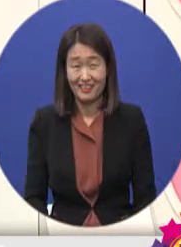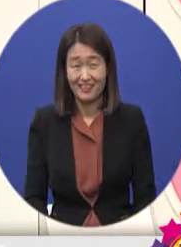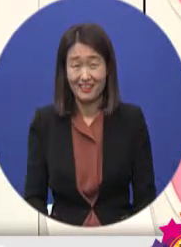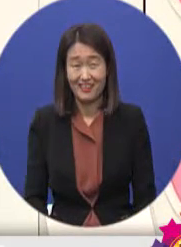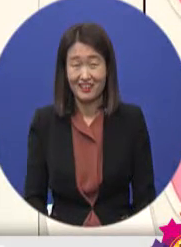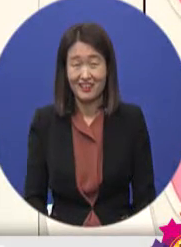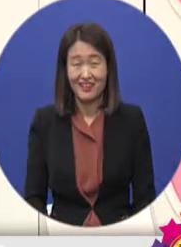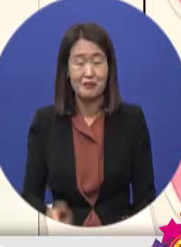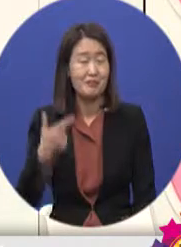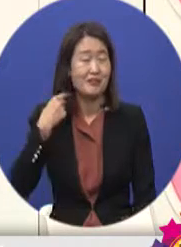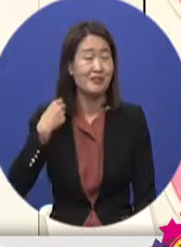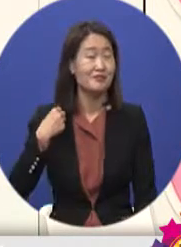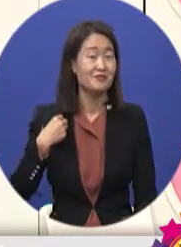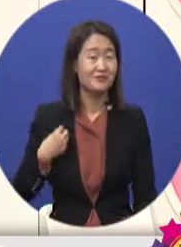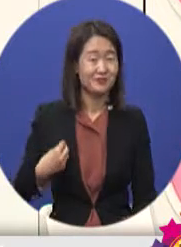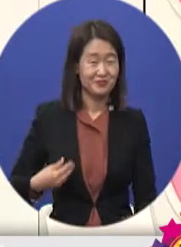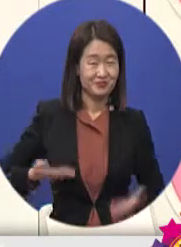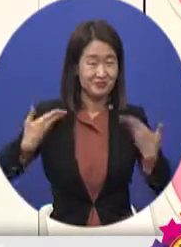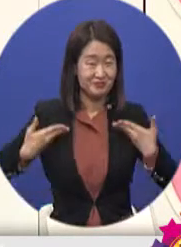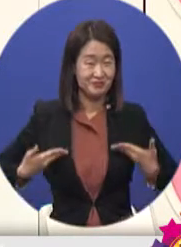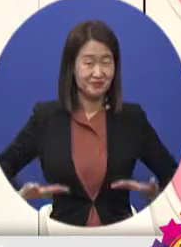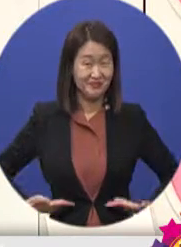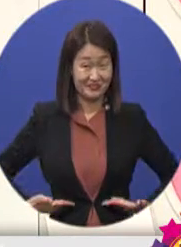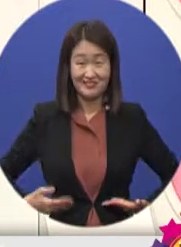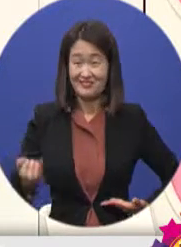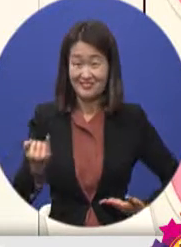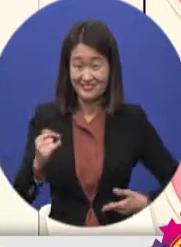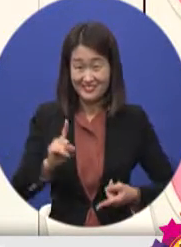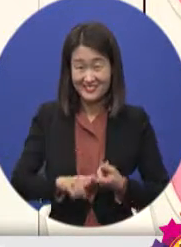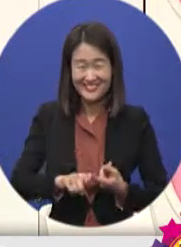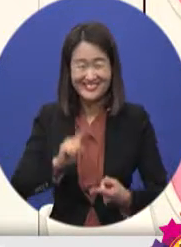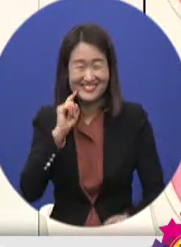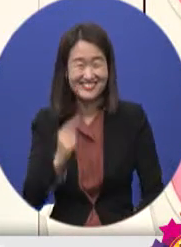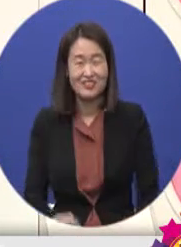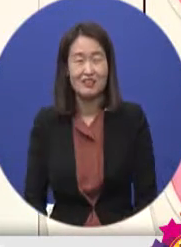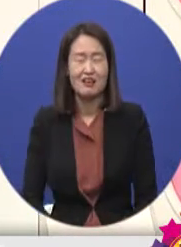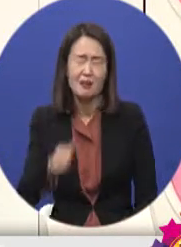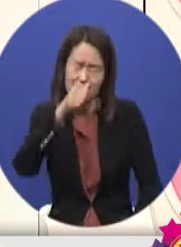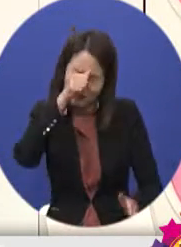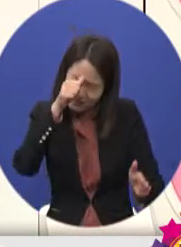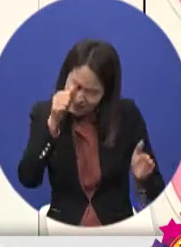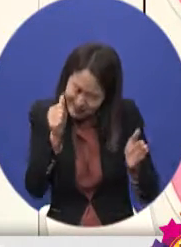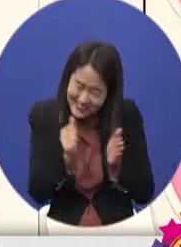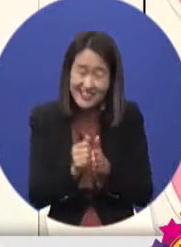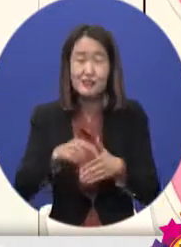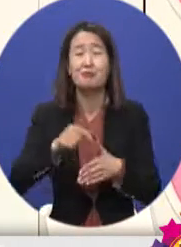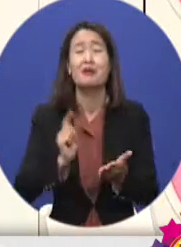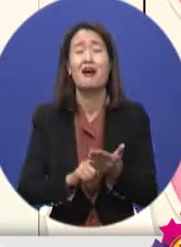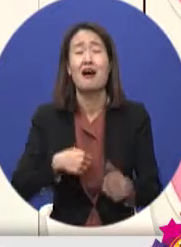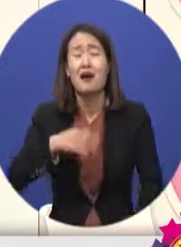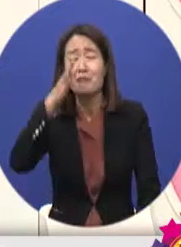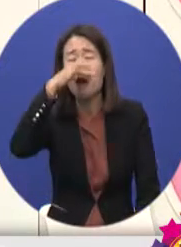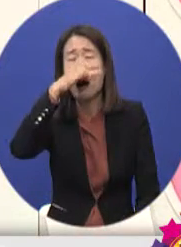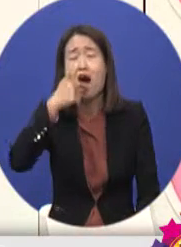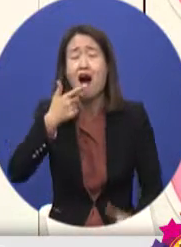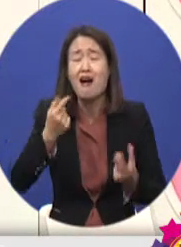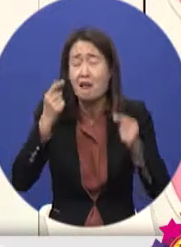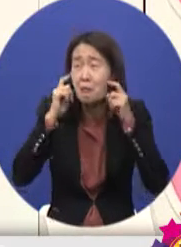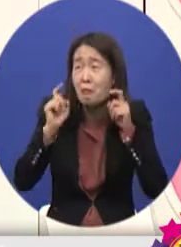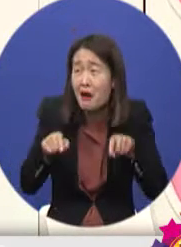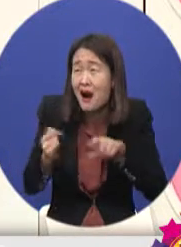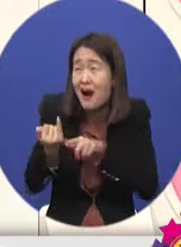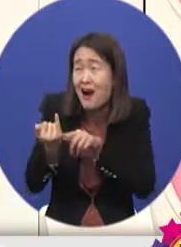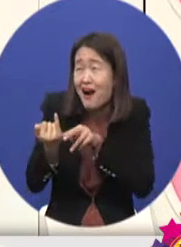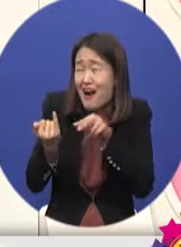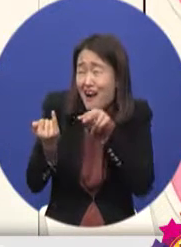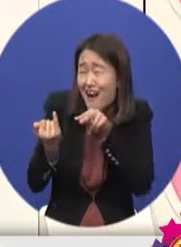처녀. 네, 때 그 긴 머리 그 처자가 그렇게 지금도 이쁘세요? 예, 평생 그런 마음 갖고 바보같이 살랍니다. 저는 항상. 그래야